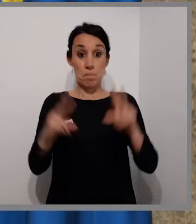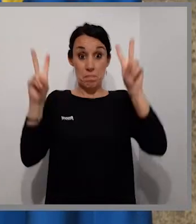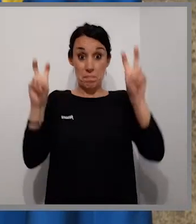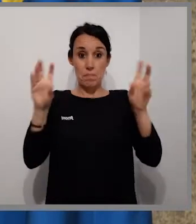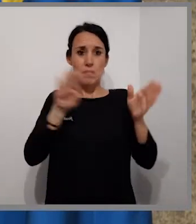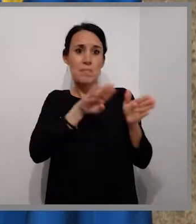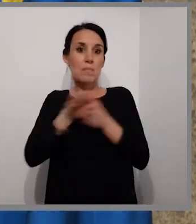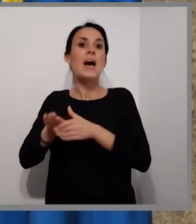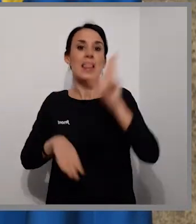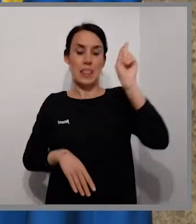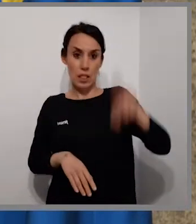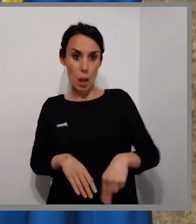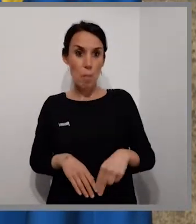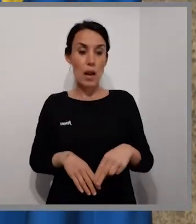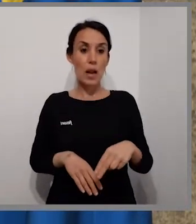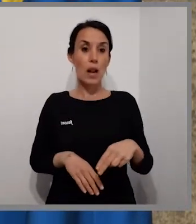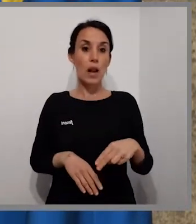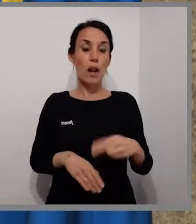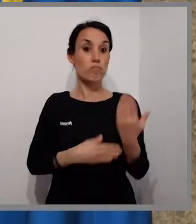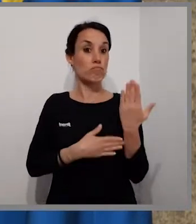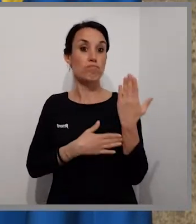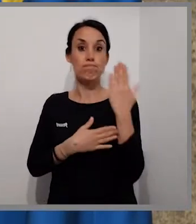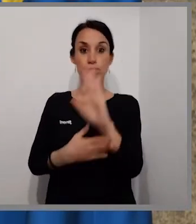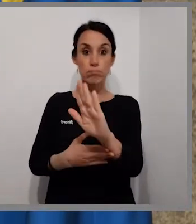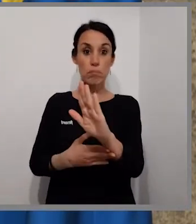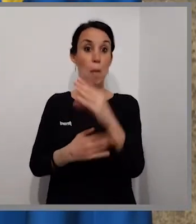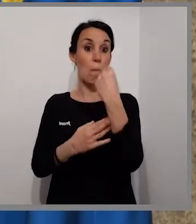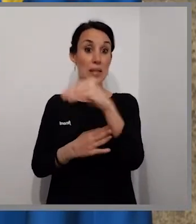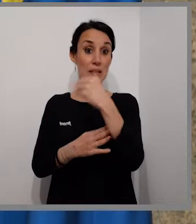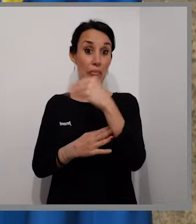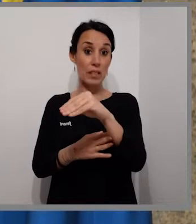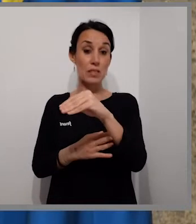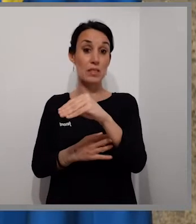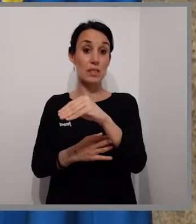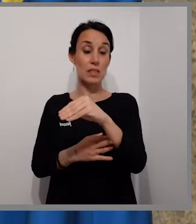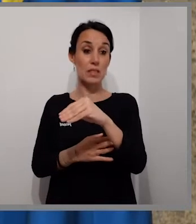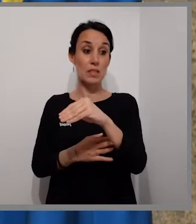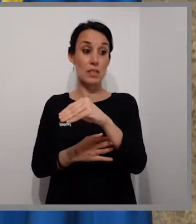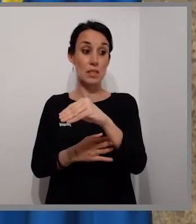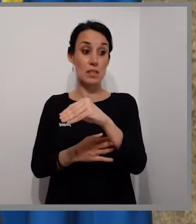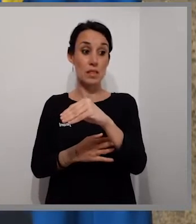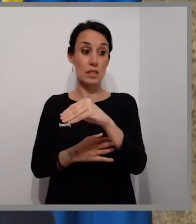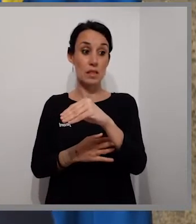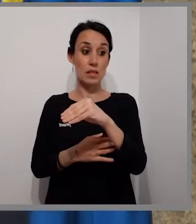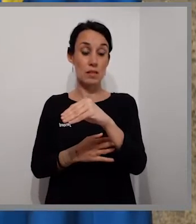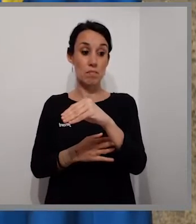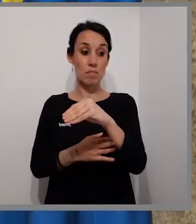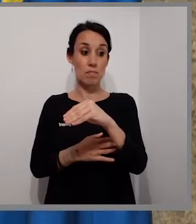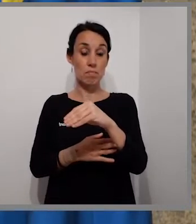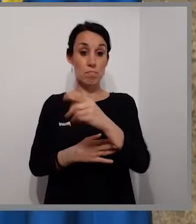Més enllà d'aquesta qüestió, també li he plantejat al president